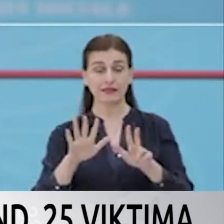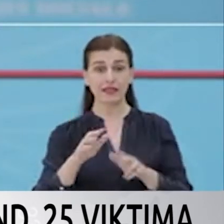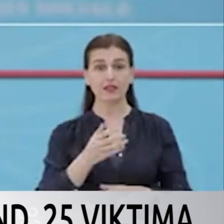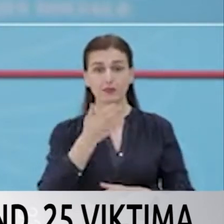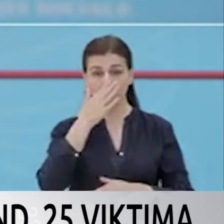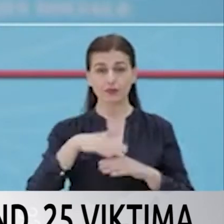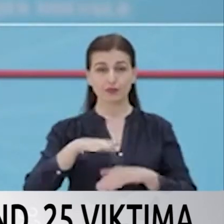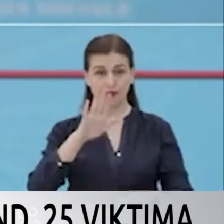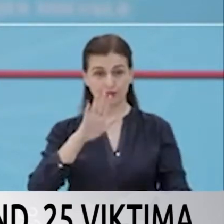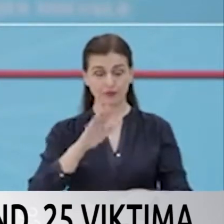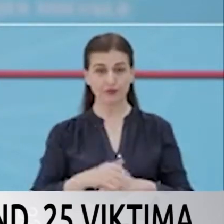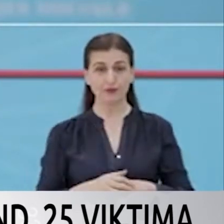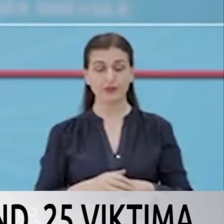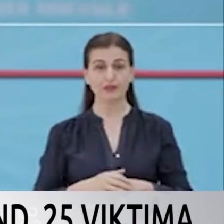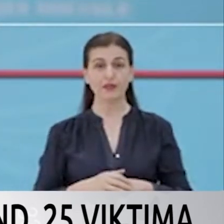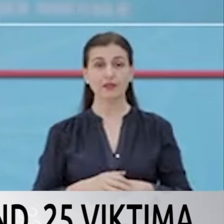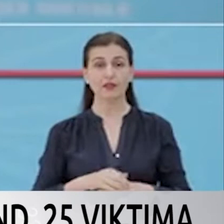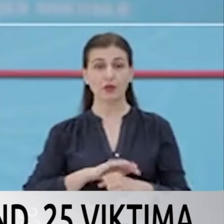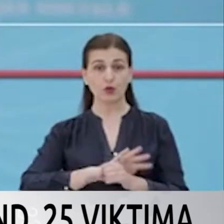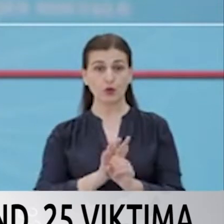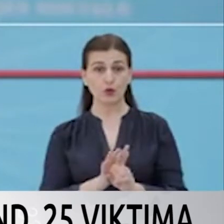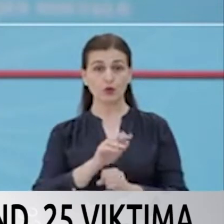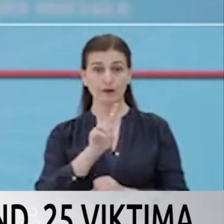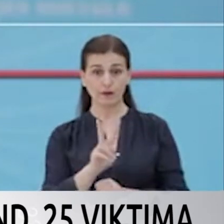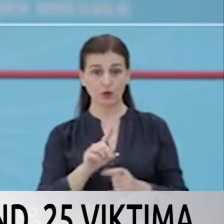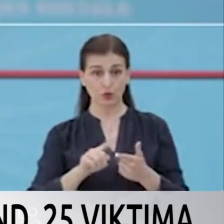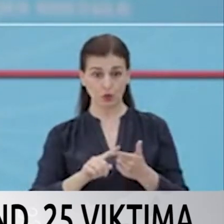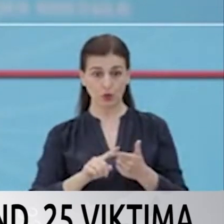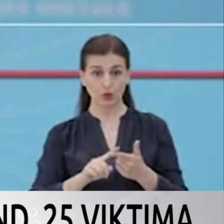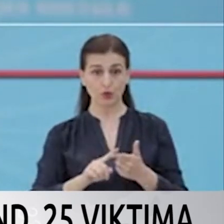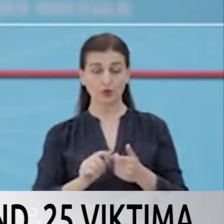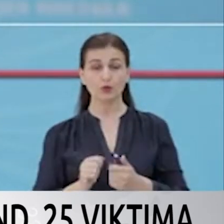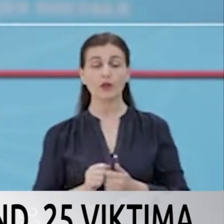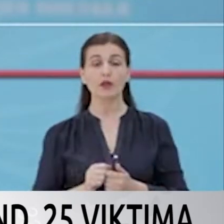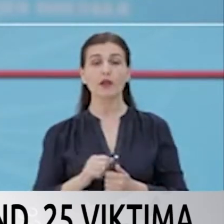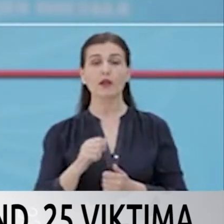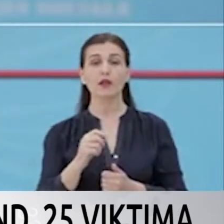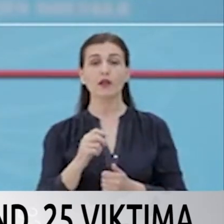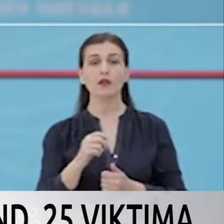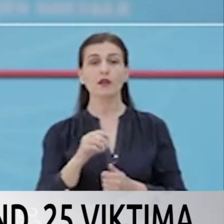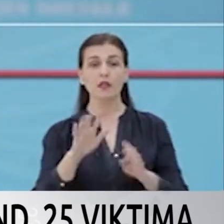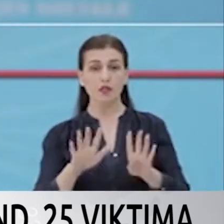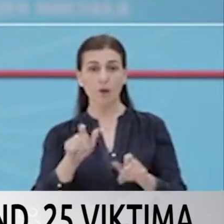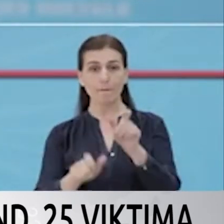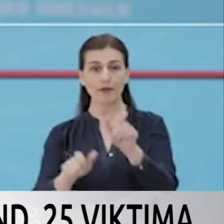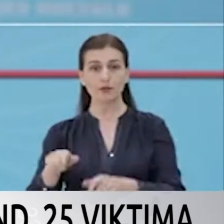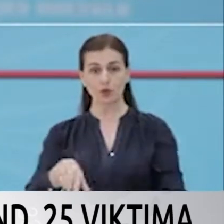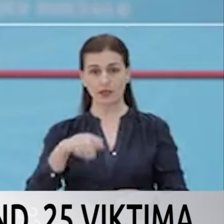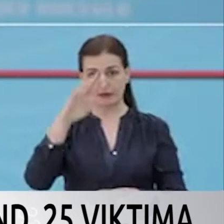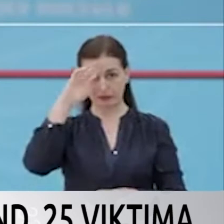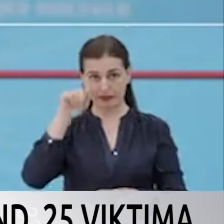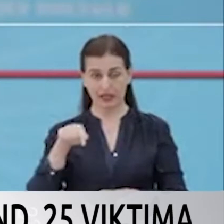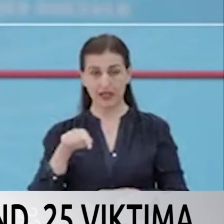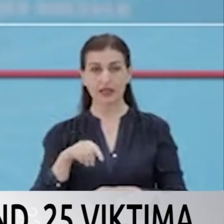janë në shërbimin intensiv. Në spitalin COVID-2, në ato të Shqipje Ndroqit, 9 pacientë